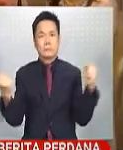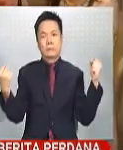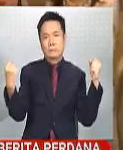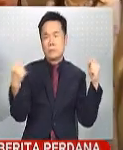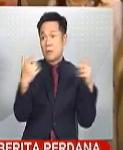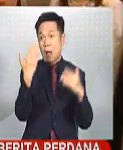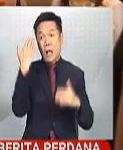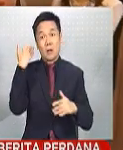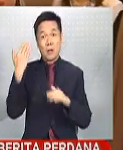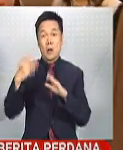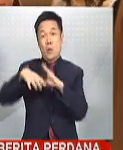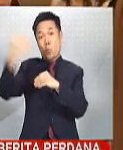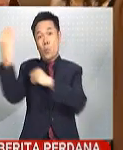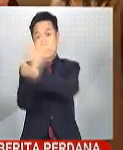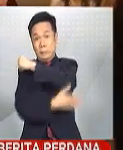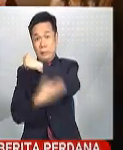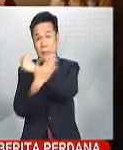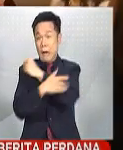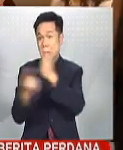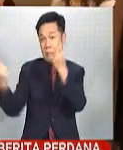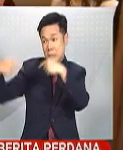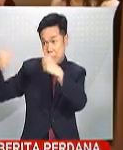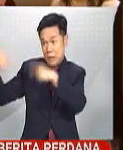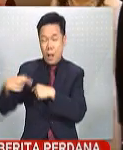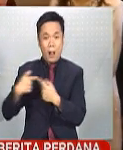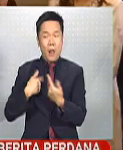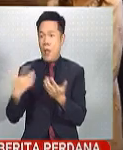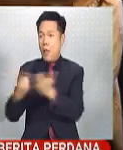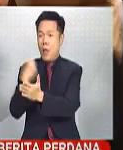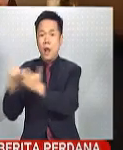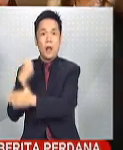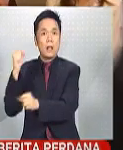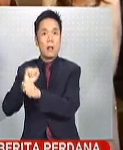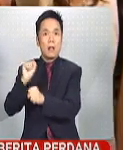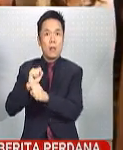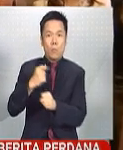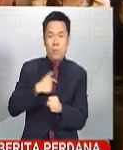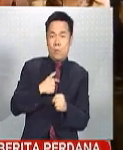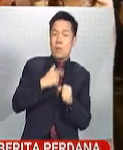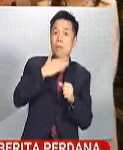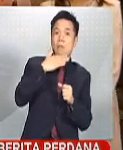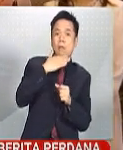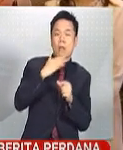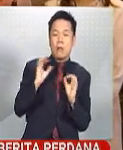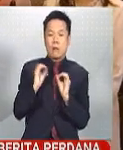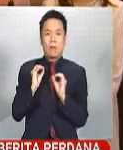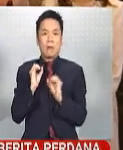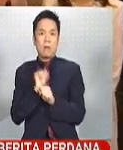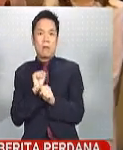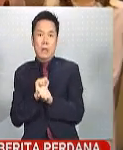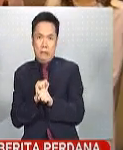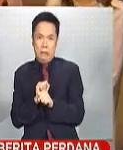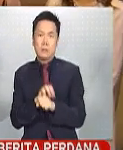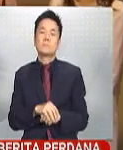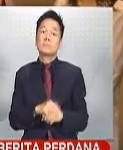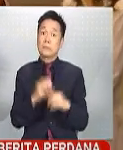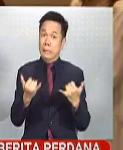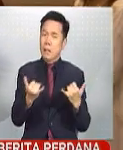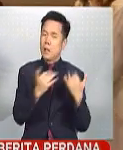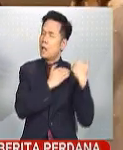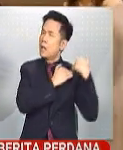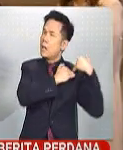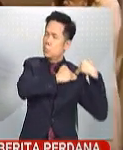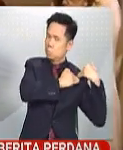daripada pekerja-pekerja asing untuk golongan dia yang keluar dalam hati. Maka saya memikul tanggungjawab yang cukup berat. Bukan saja